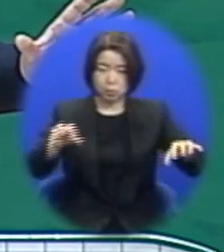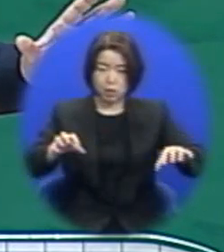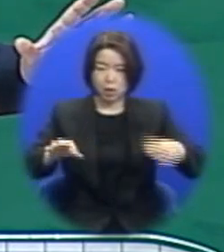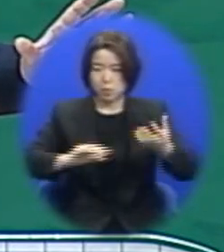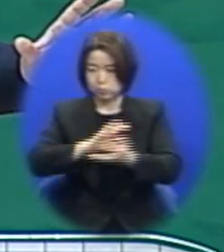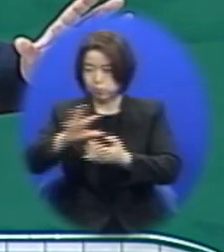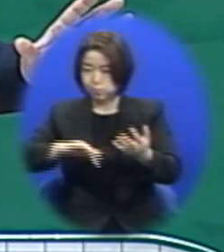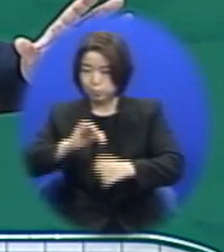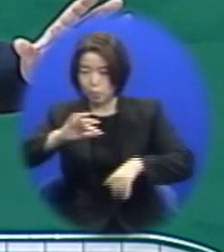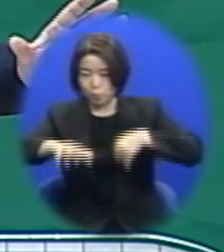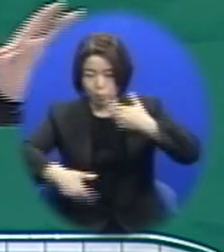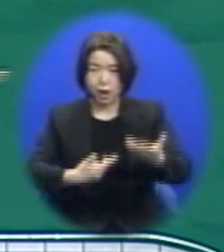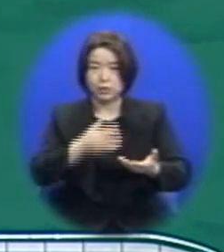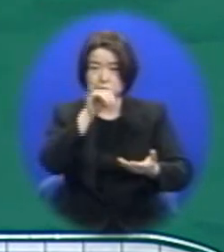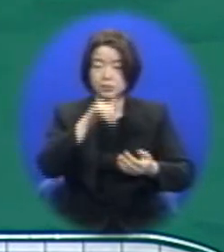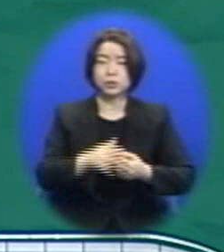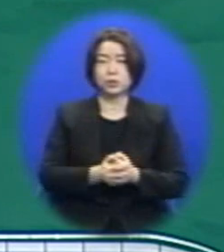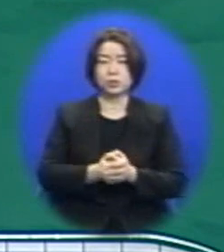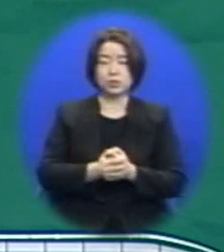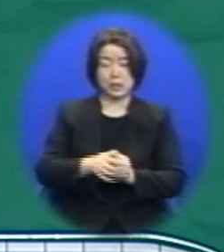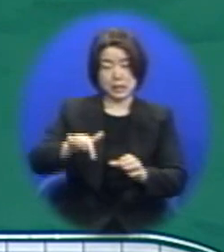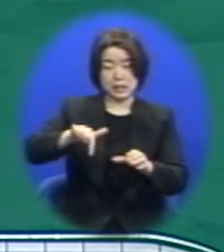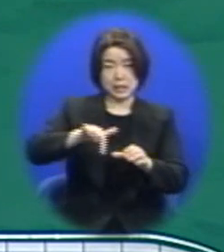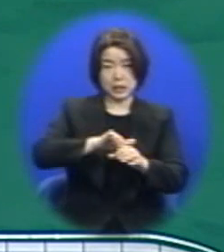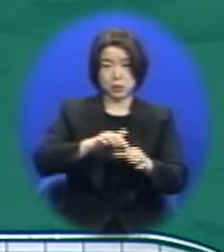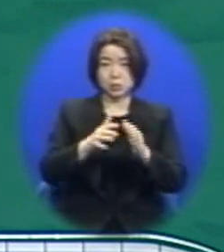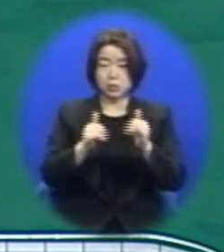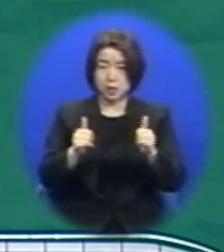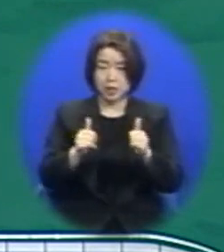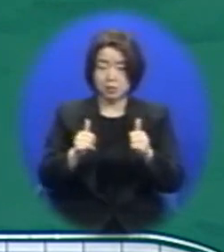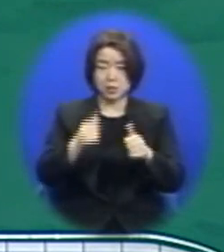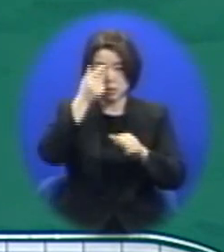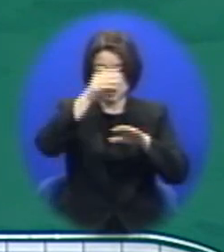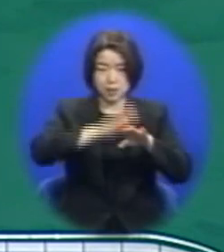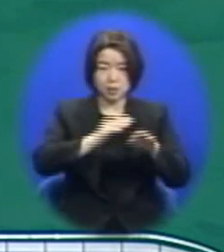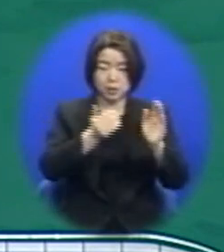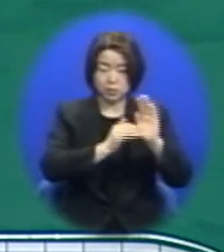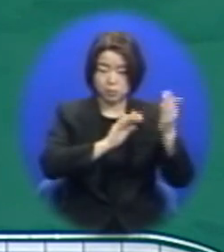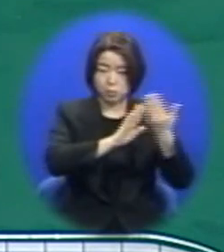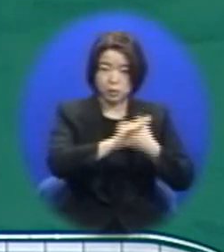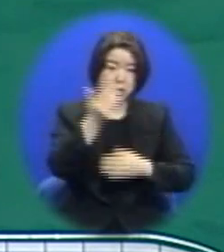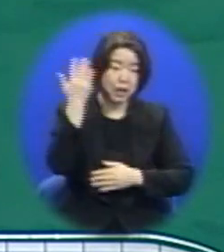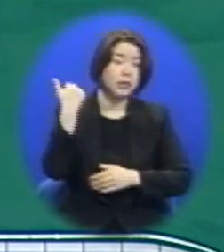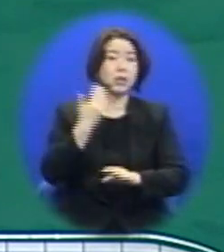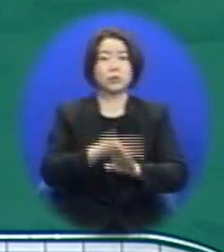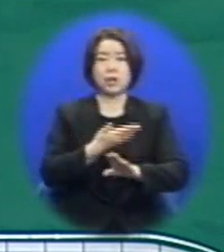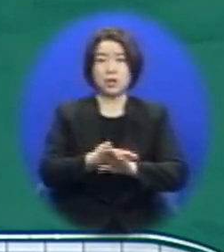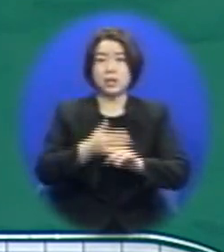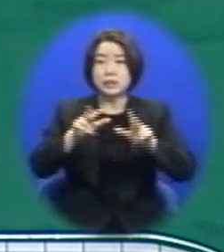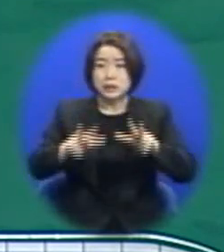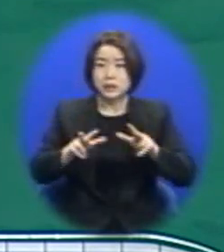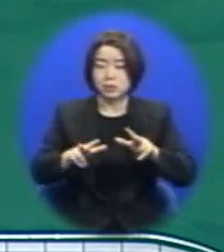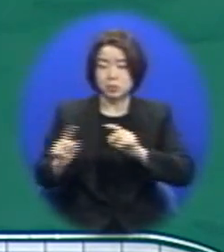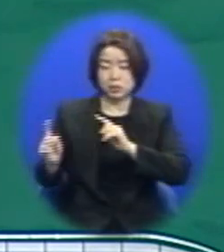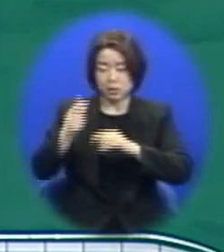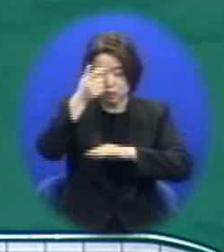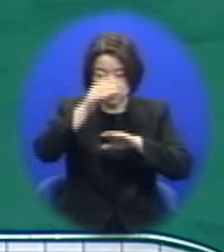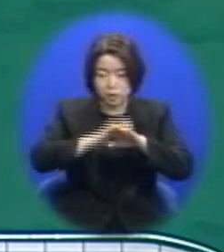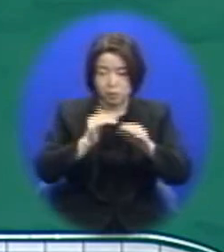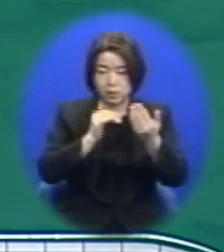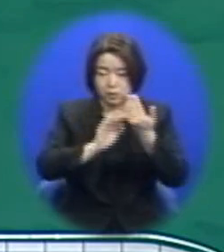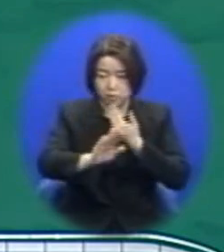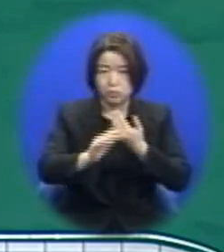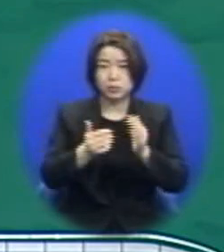났습니다. 아니, 기독교인들이 교회 가서 예배 드리고 전에는 안 그렇더니 지금은 집회를 하고 예배를